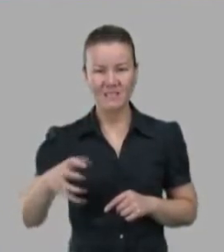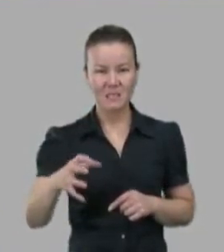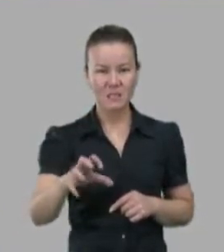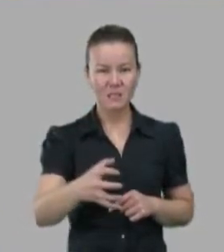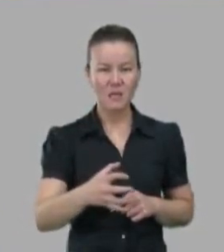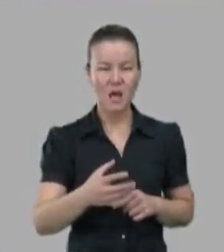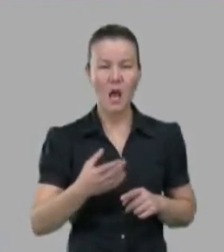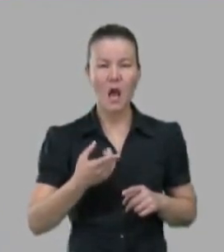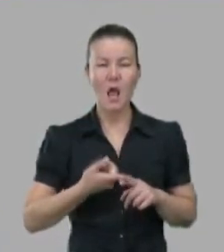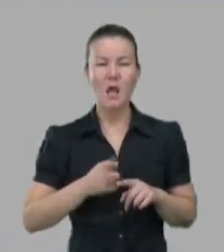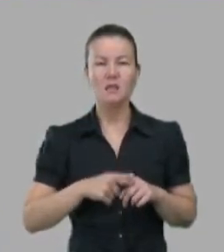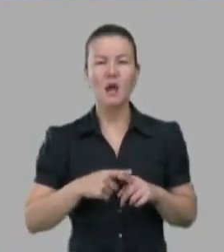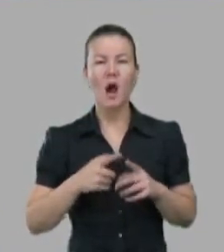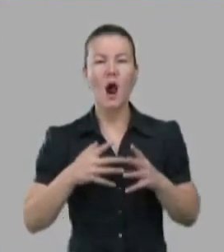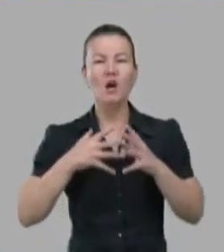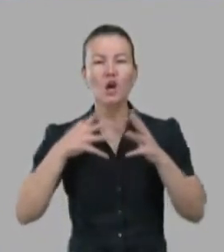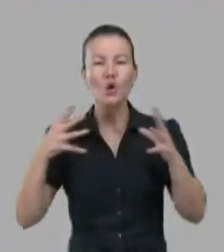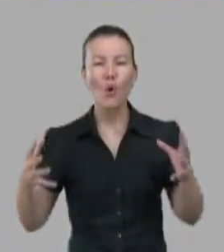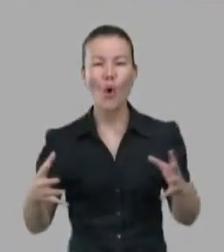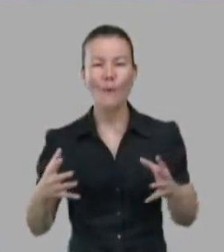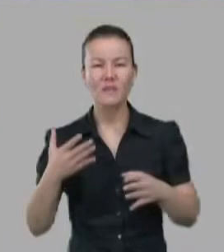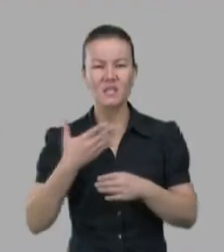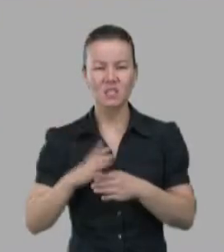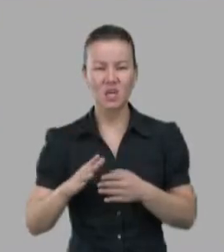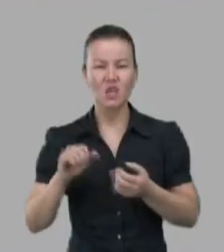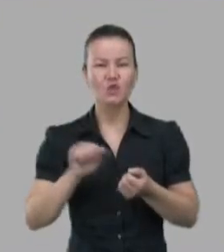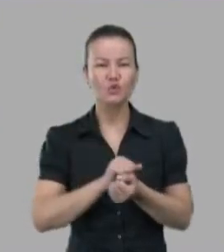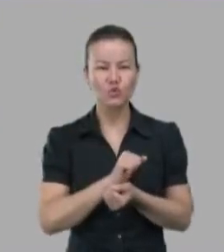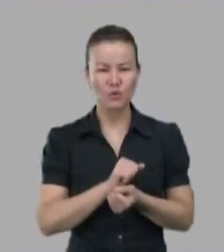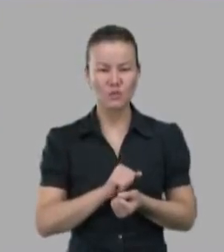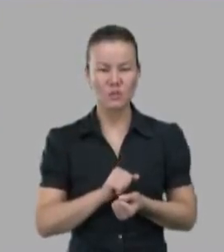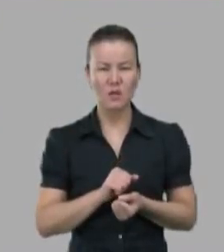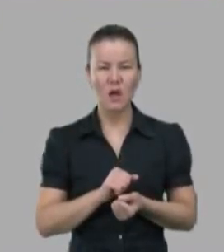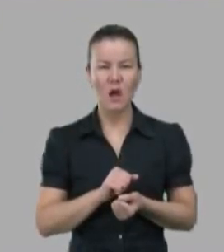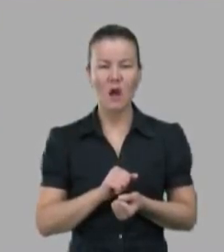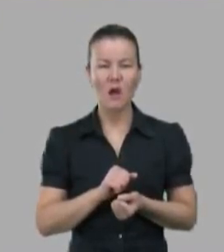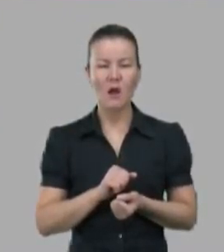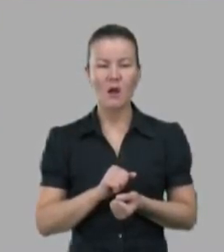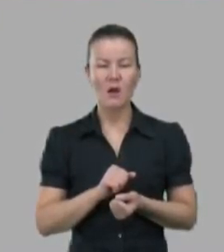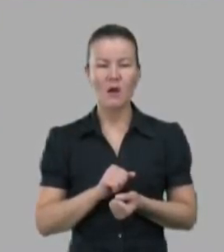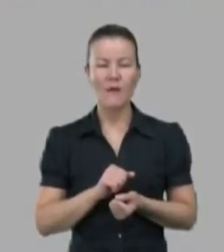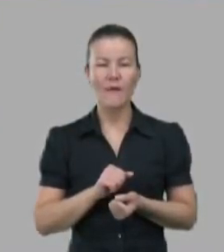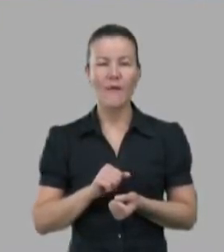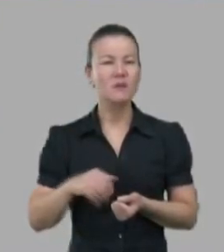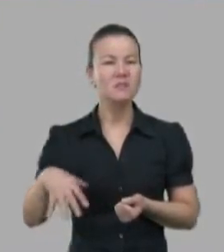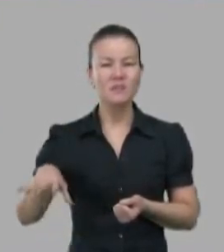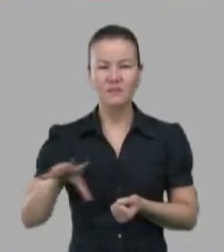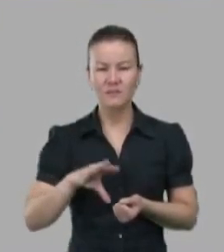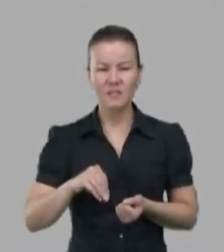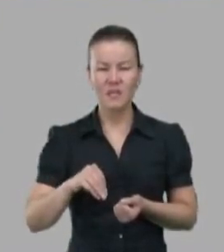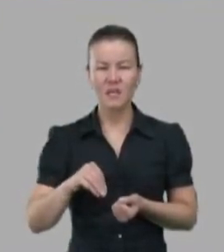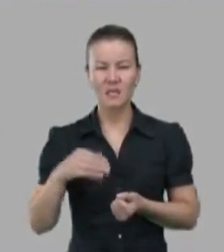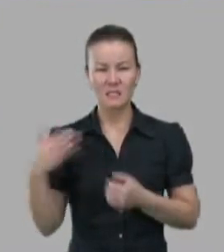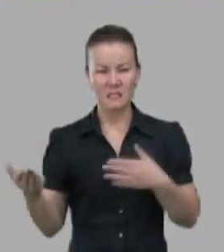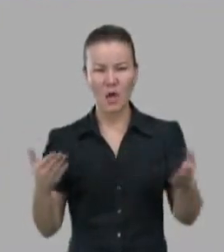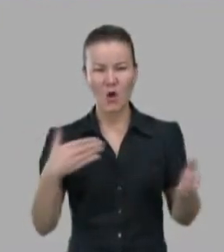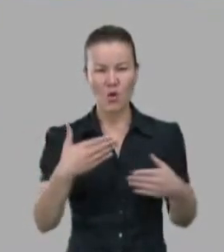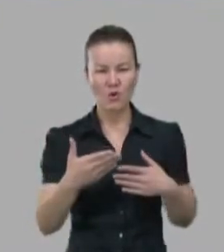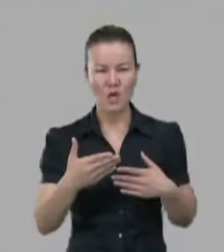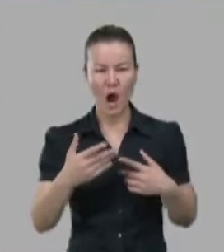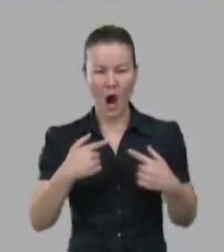Материк – это огромная часть суши, со всех